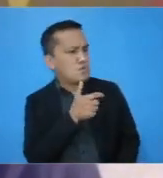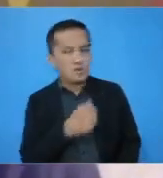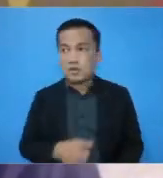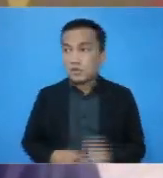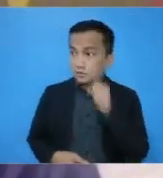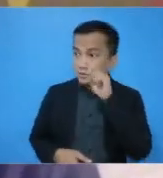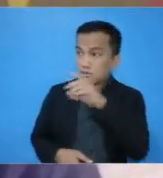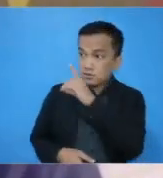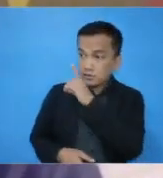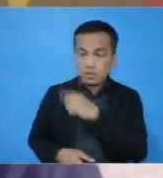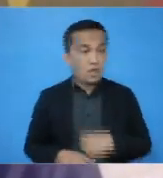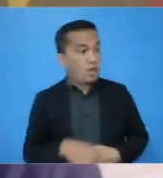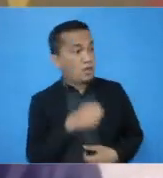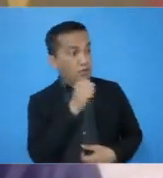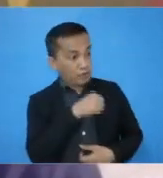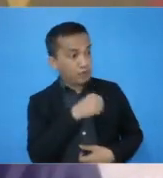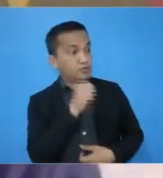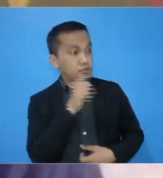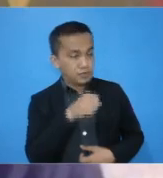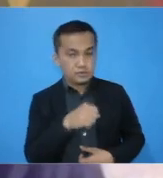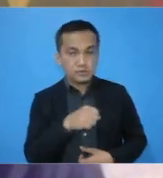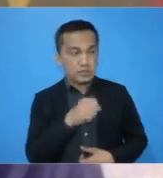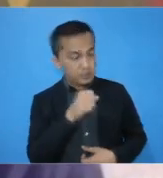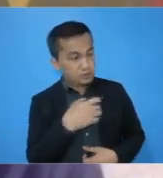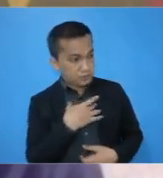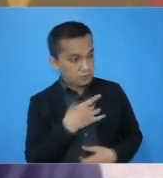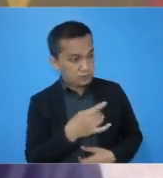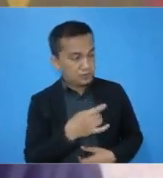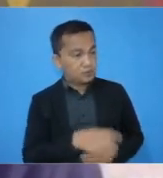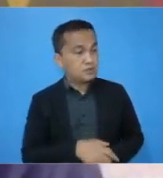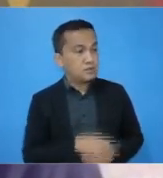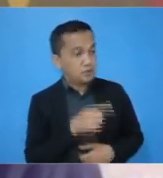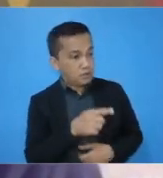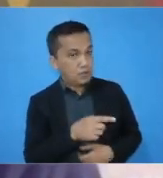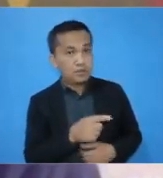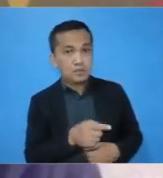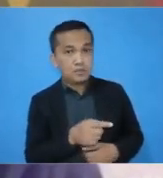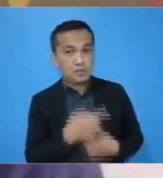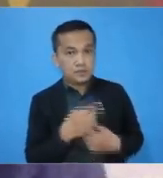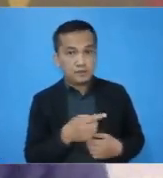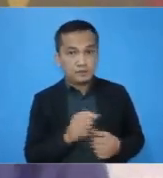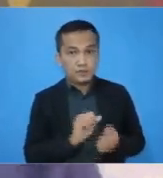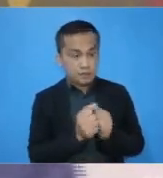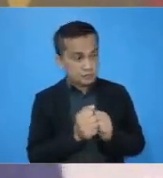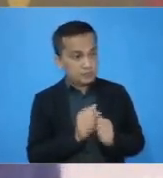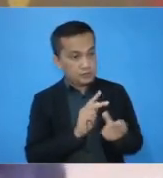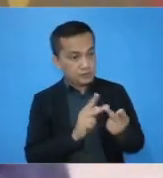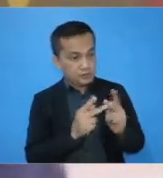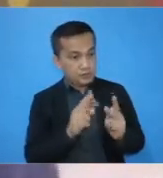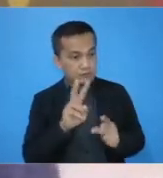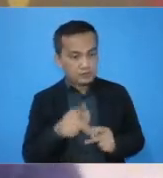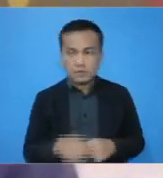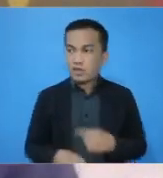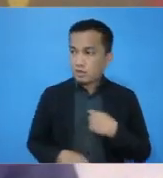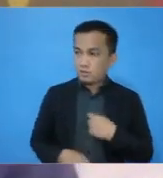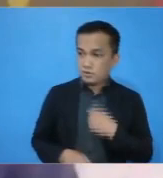yes, I would gladly like to be her vice president. So I called my common